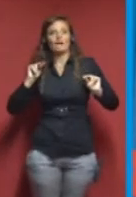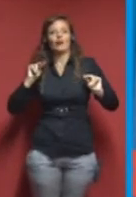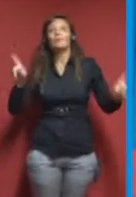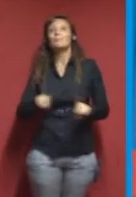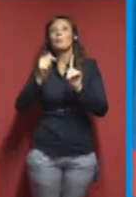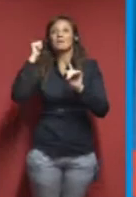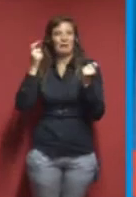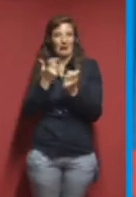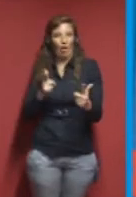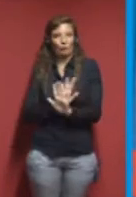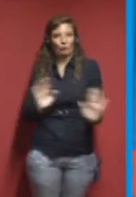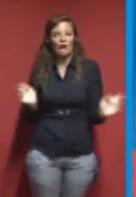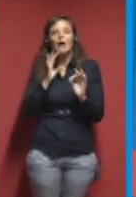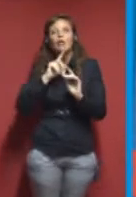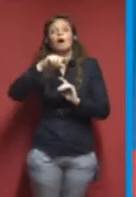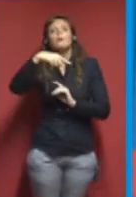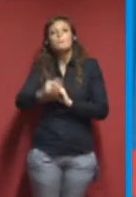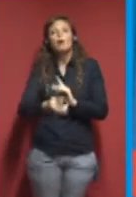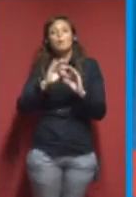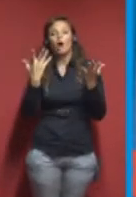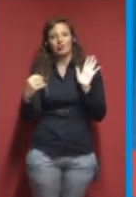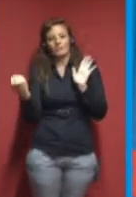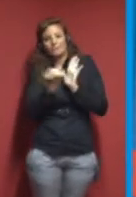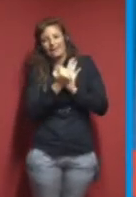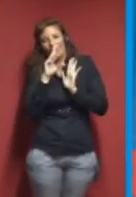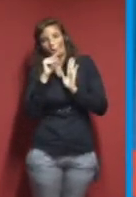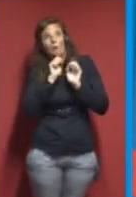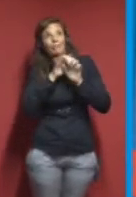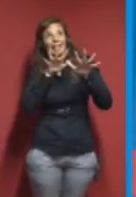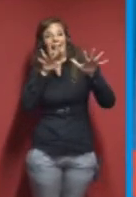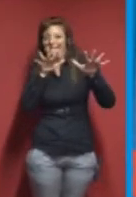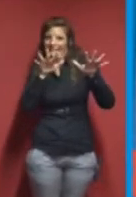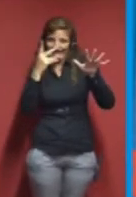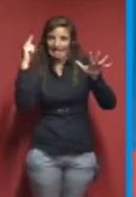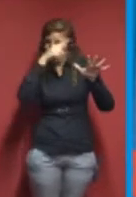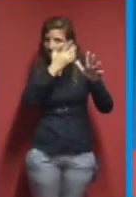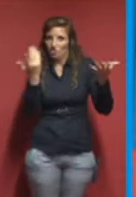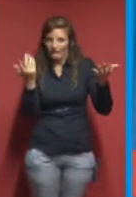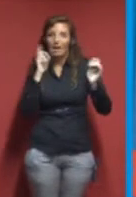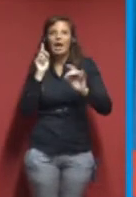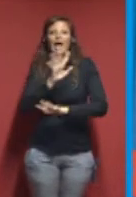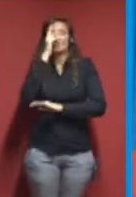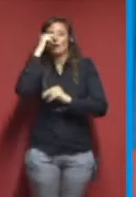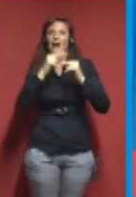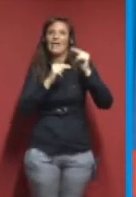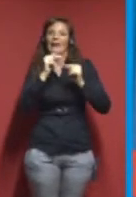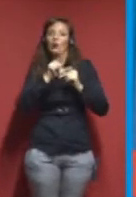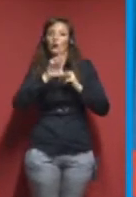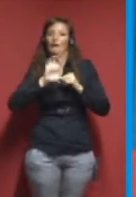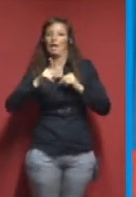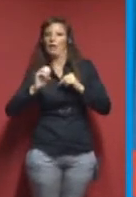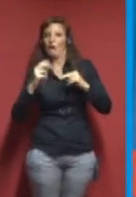poi lanciare un nuovo marchio è molto difficile quando leggo ha